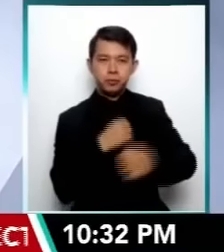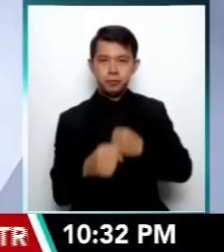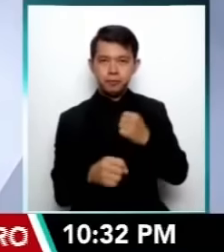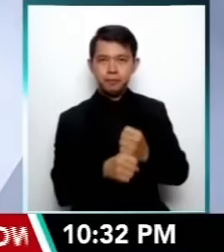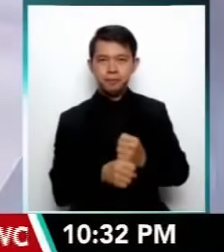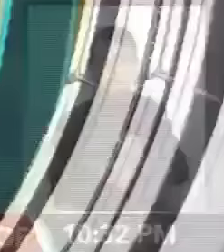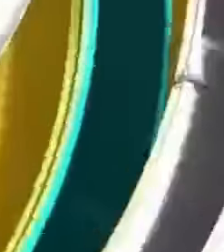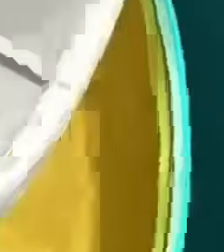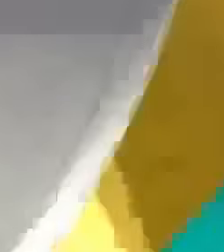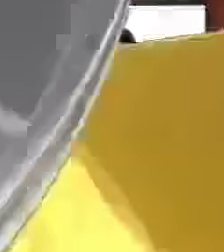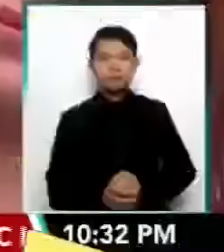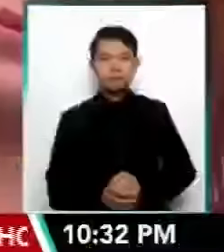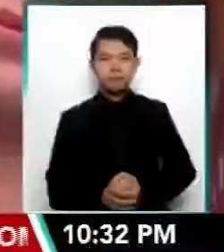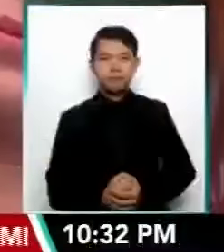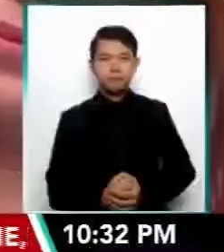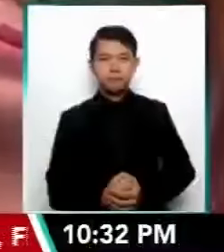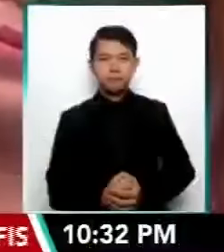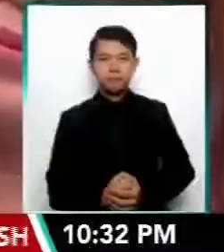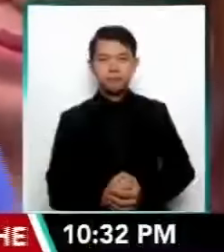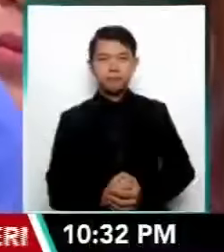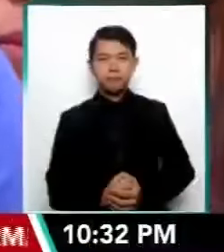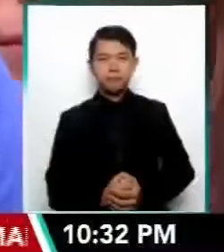po ang aking report.